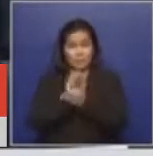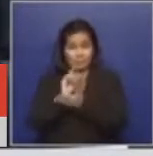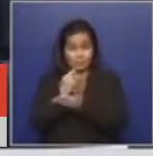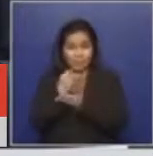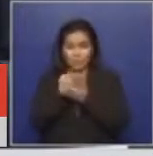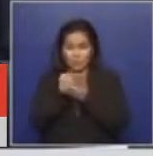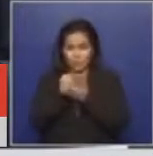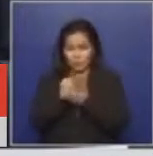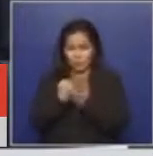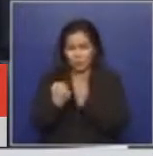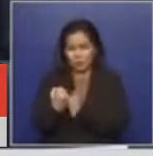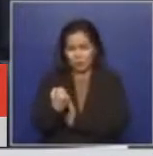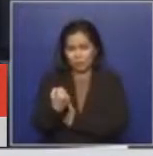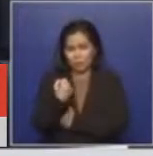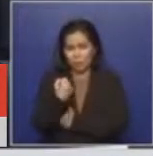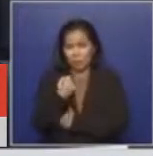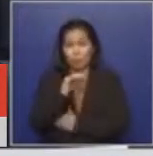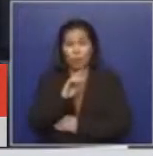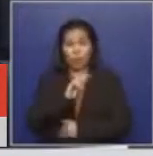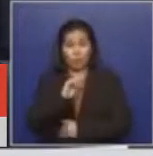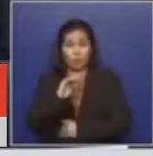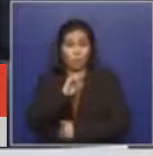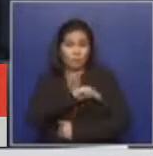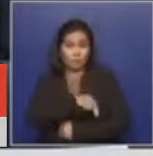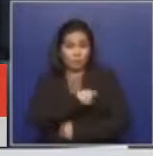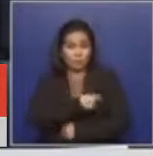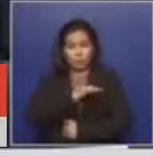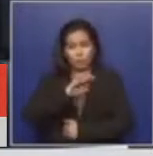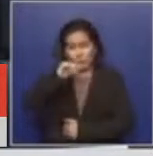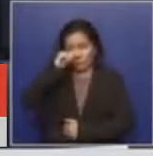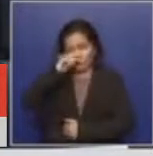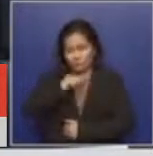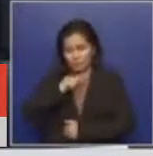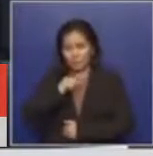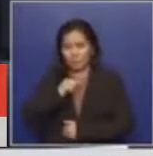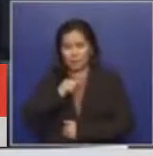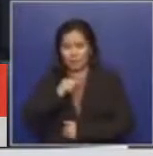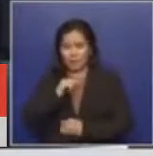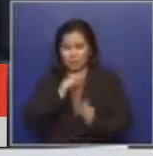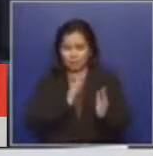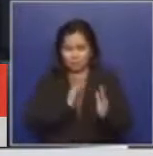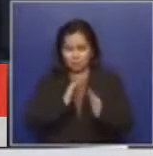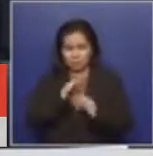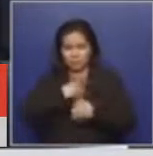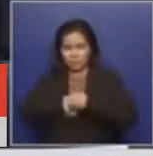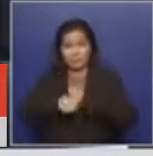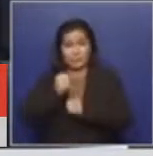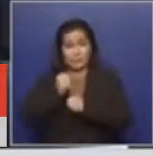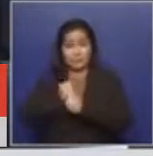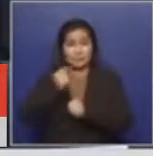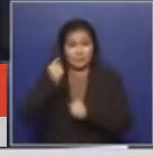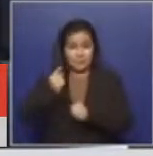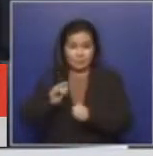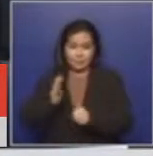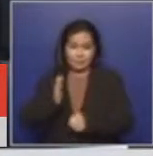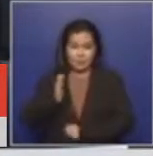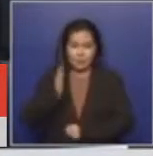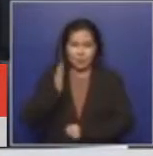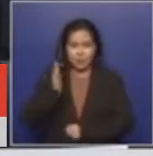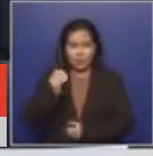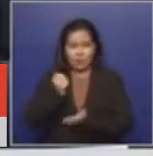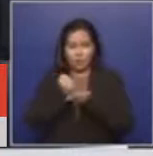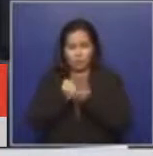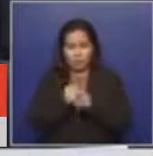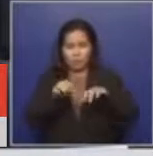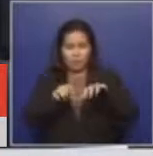งให้ระบบสาธารณสุขของประเทศไทยให้เป็นจริงให้ได้เพื่อลดความเสี่ยงของประเทศถ้